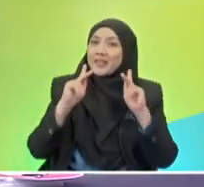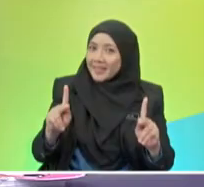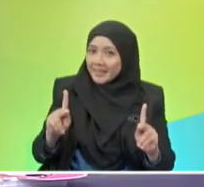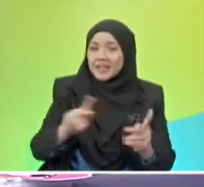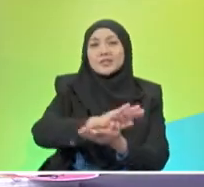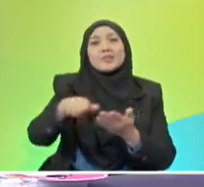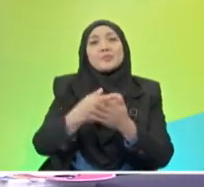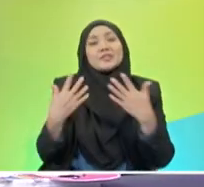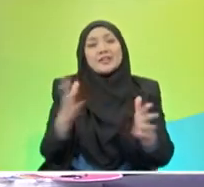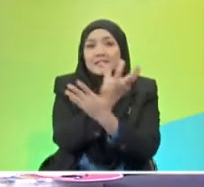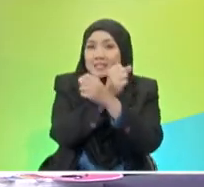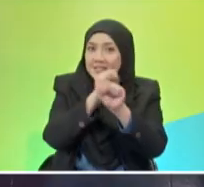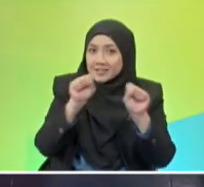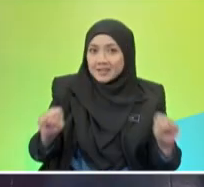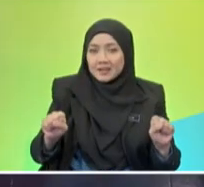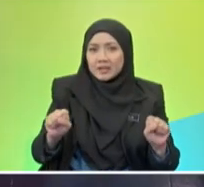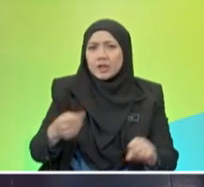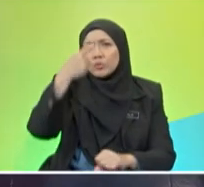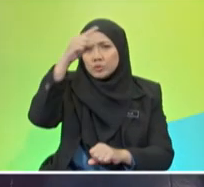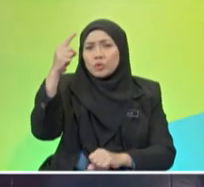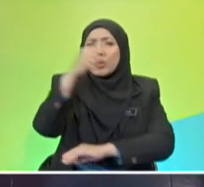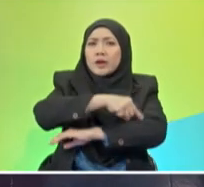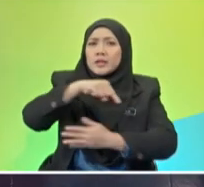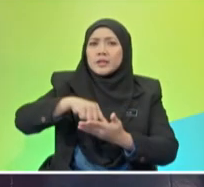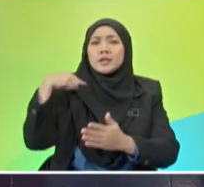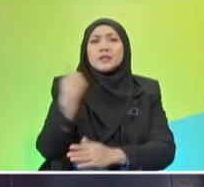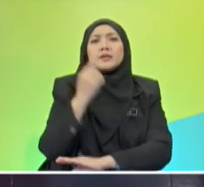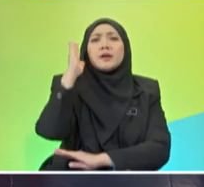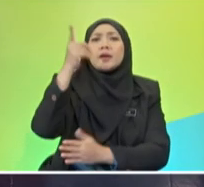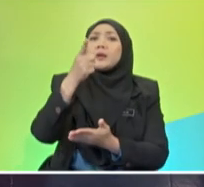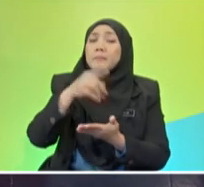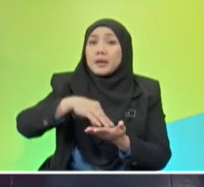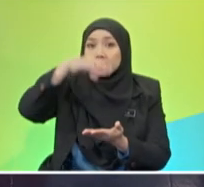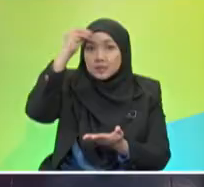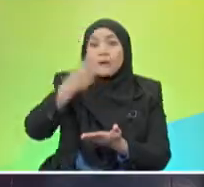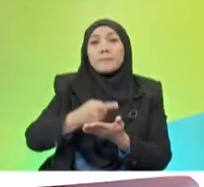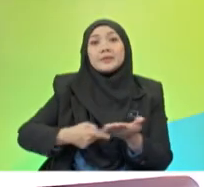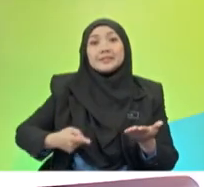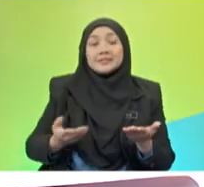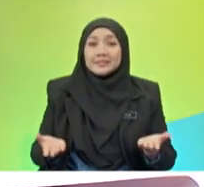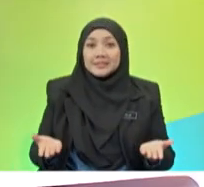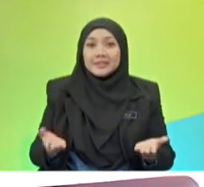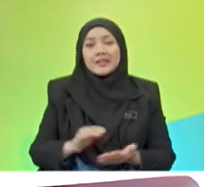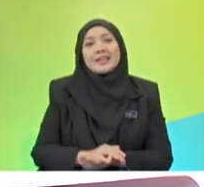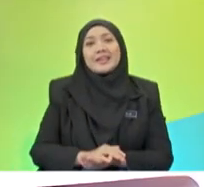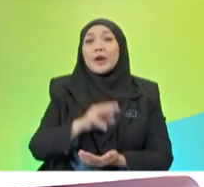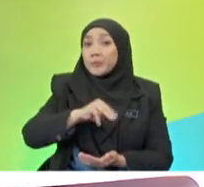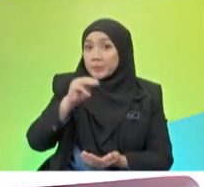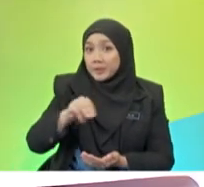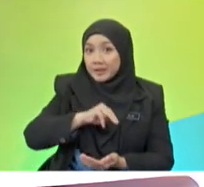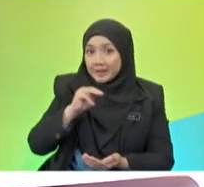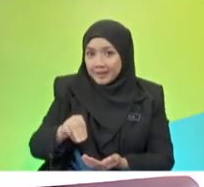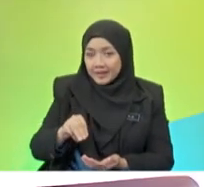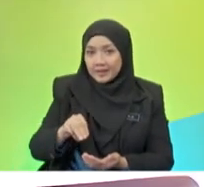Cikgu Zuriana. Untuk segmen ini, apakah yang akan kita belajar bersama-sama, Cikgu? Okey, baiklah. Chris dan murid-murid, untuk segmen ini,